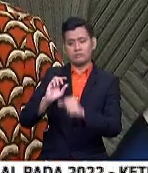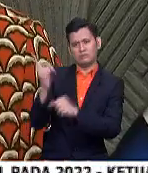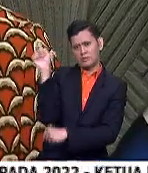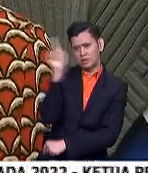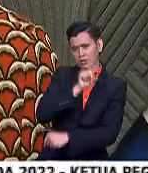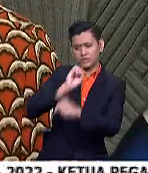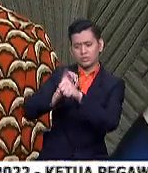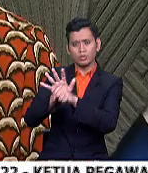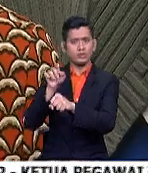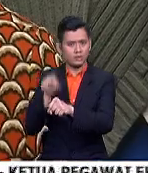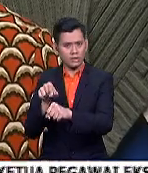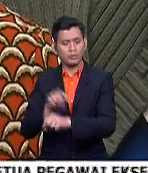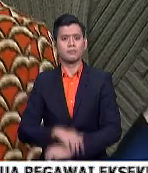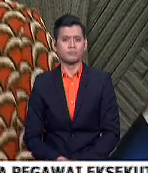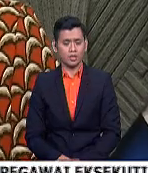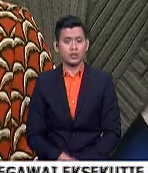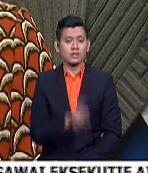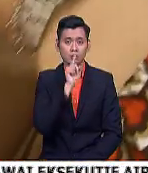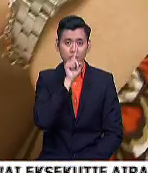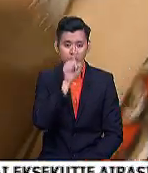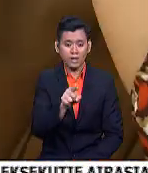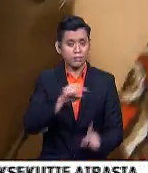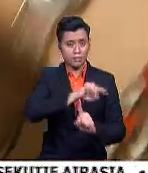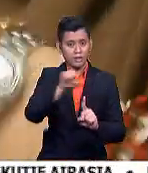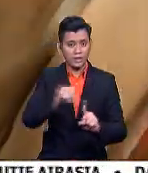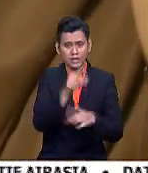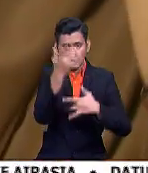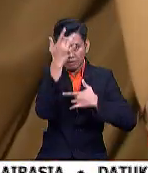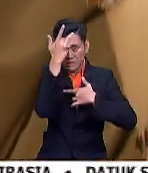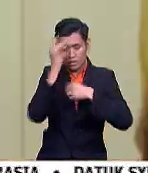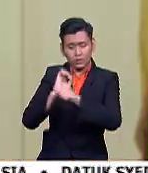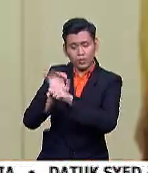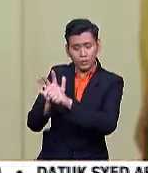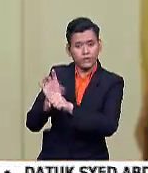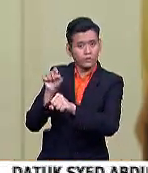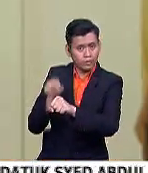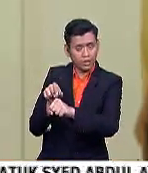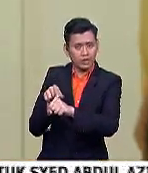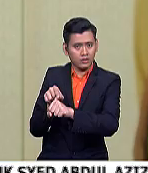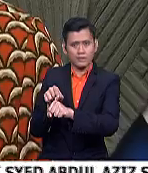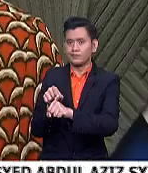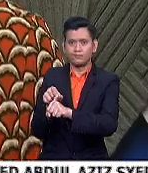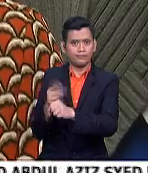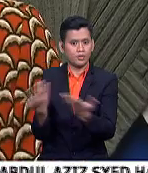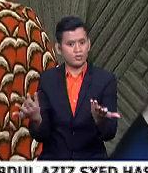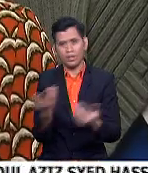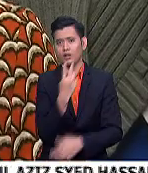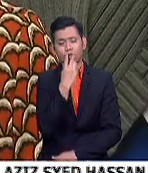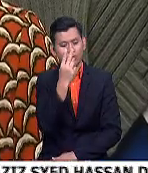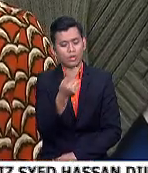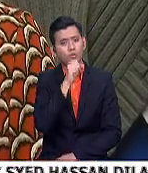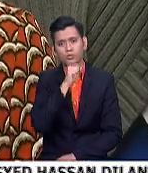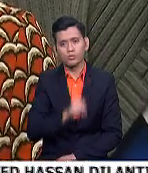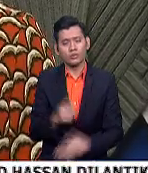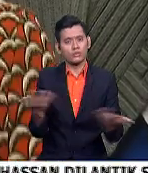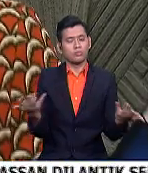tak tahu sama ada diorang hidup ke atau diorang meninggal, sebab bila you kena jangkita dengan COVID ni, dia tidak mengira usia. Jadi ia bergantung pada you